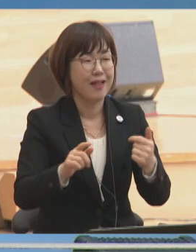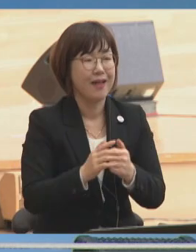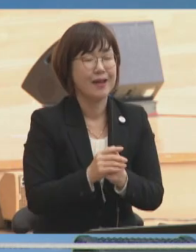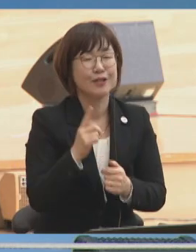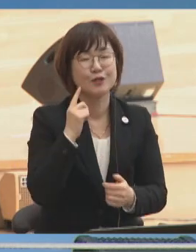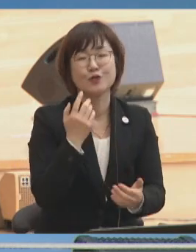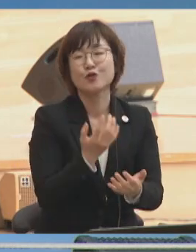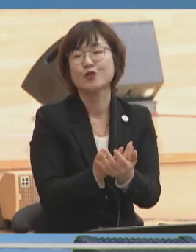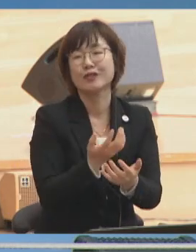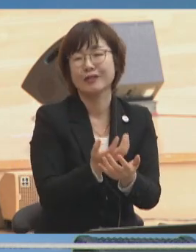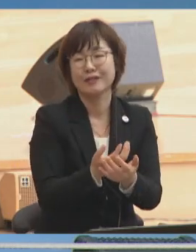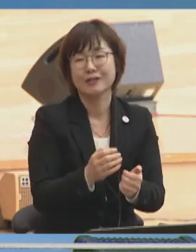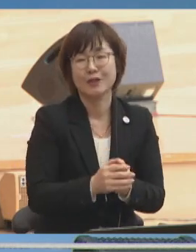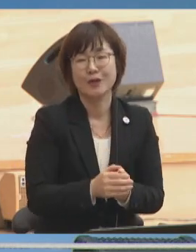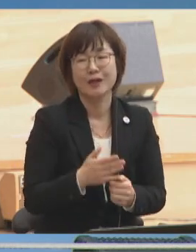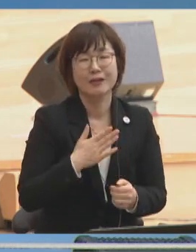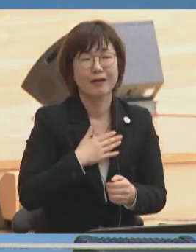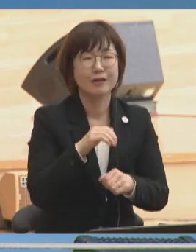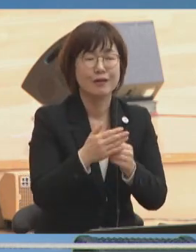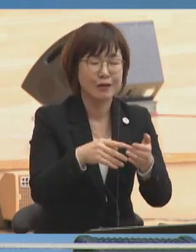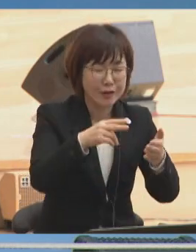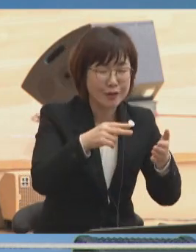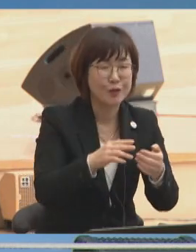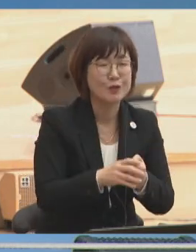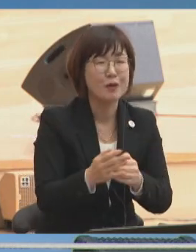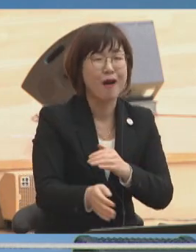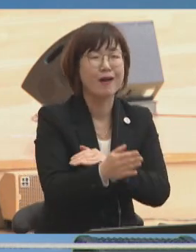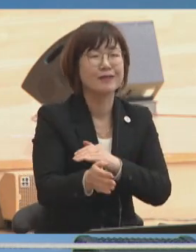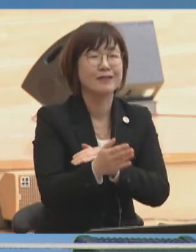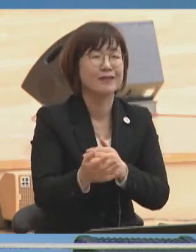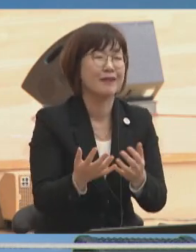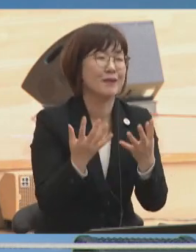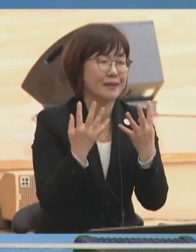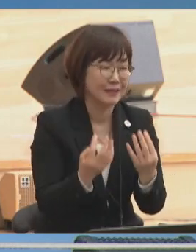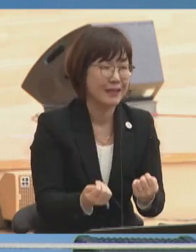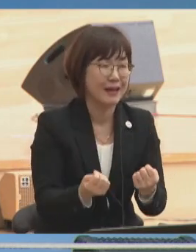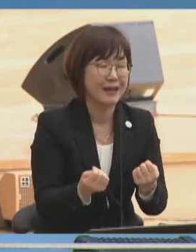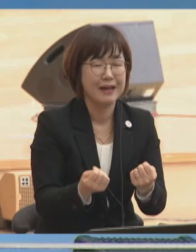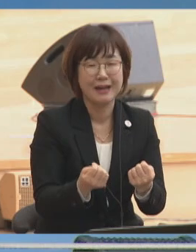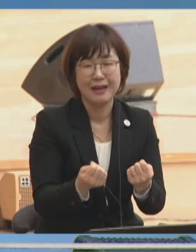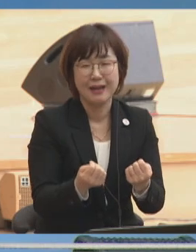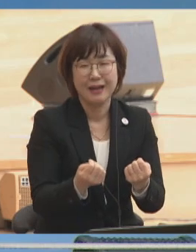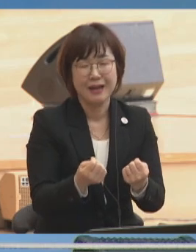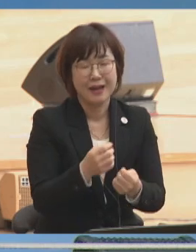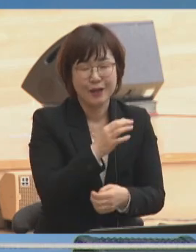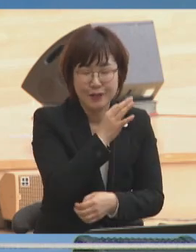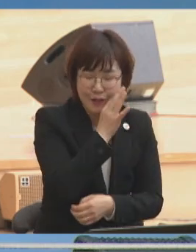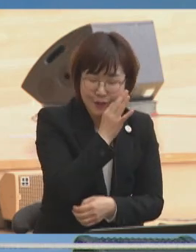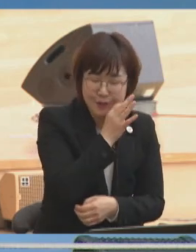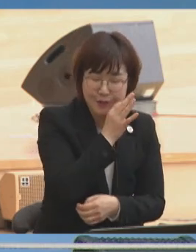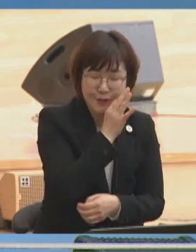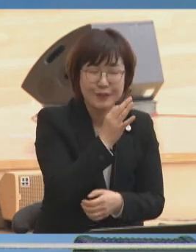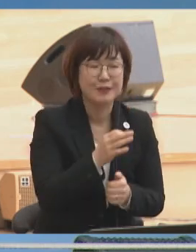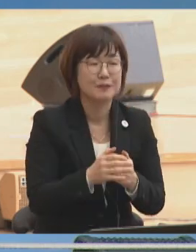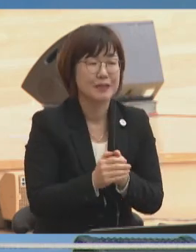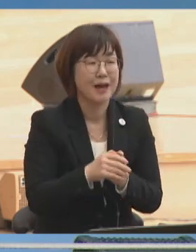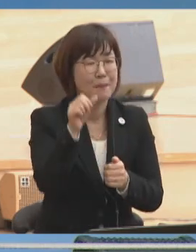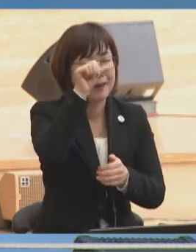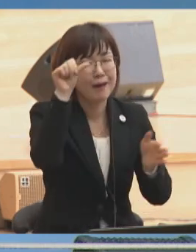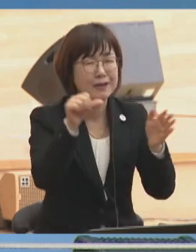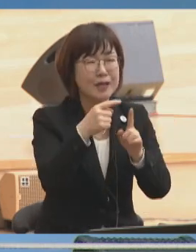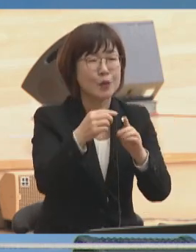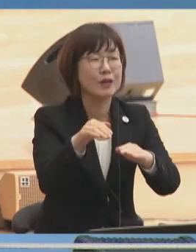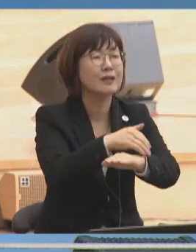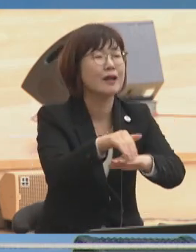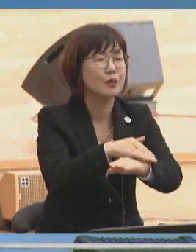야 내가 이렇게 성경 엉터리를 알고 있나? 진짜 야 너무 부끄러웠어요. 일평생 교회를